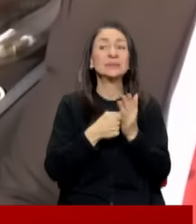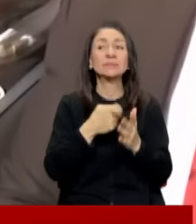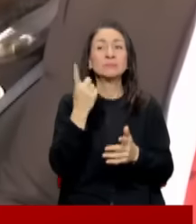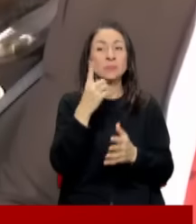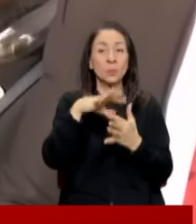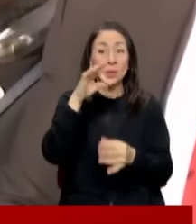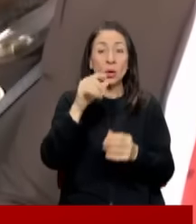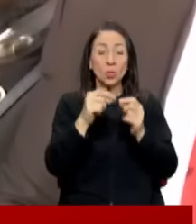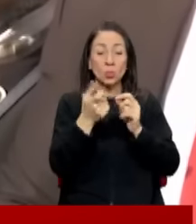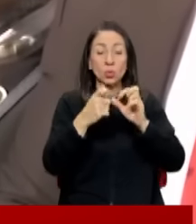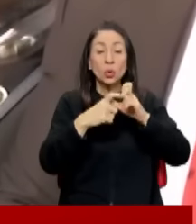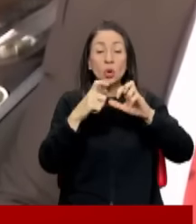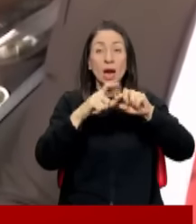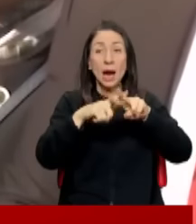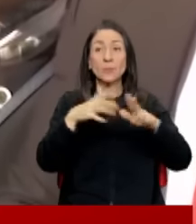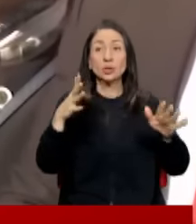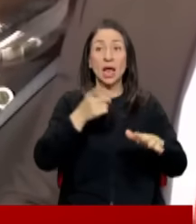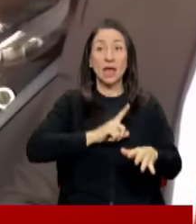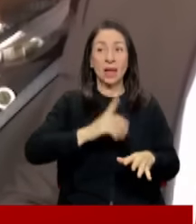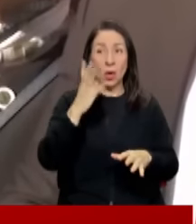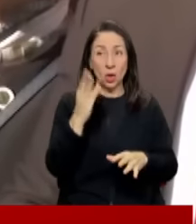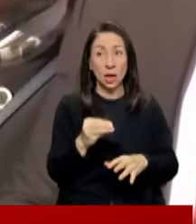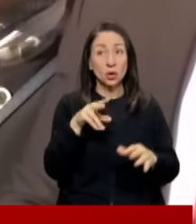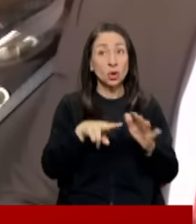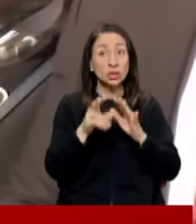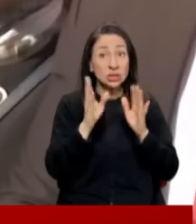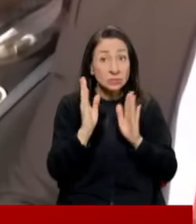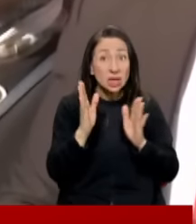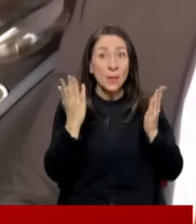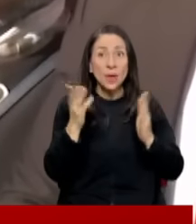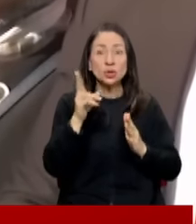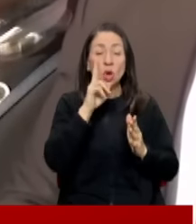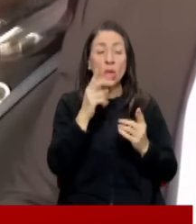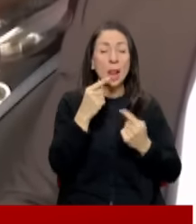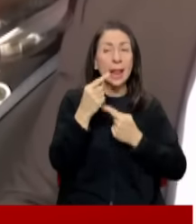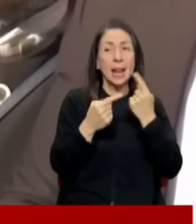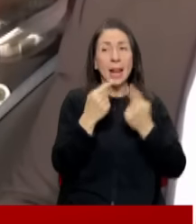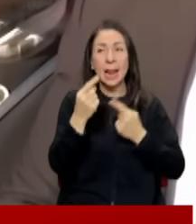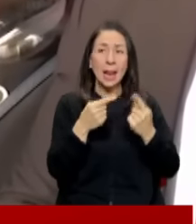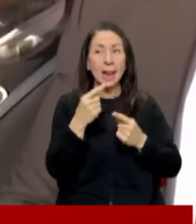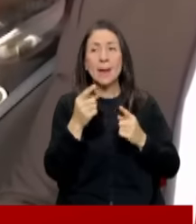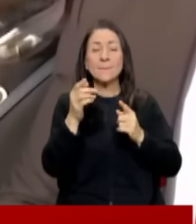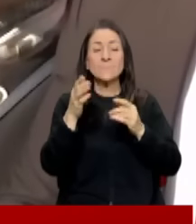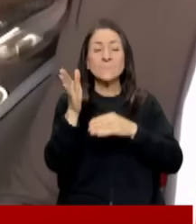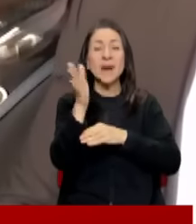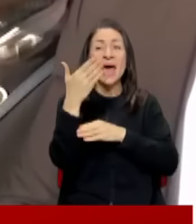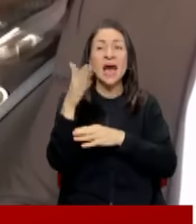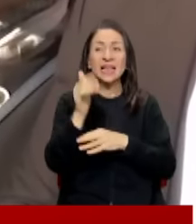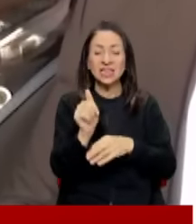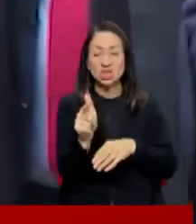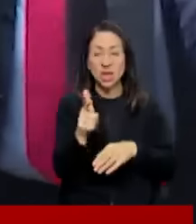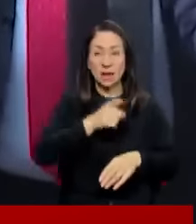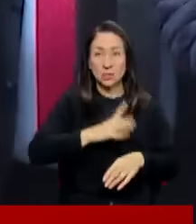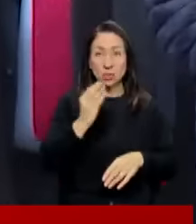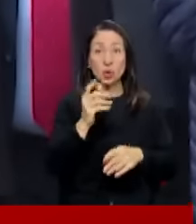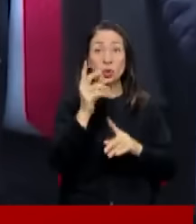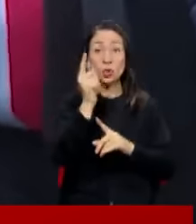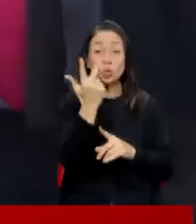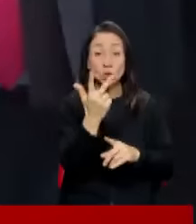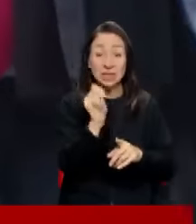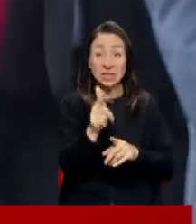olan Buğra Gökçe de büyükşehir adayı olarak yola çıkmıştı ama son kulislere göre Bayraklı ilçesi adayı olacak. 3 ilçe